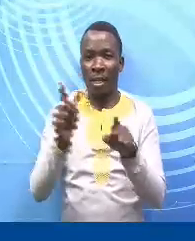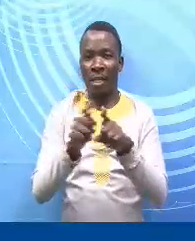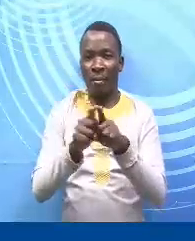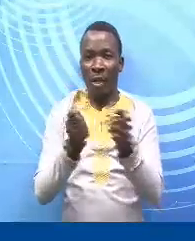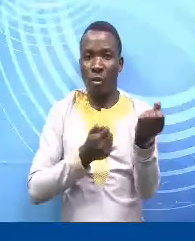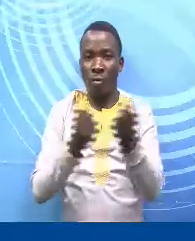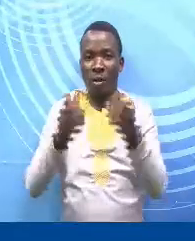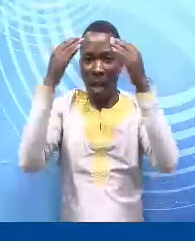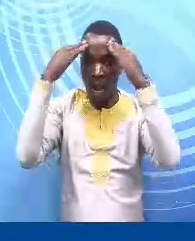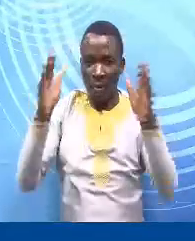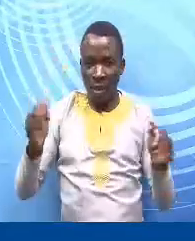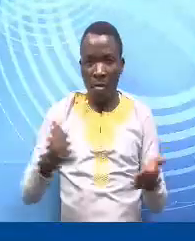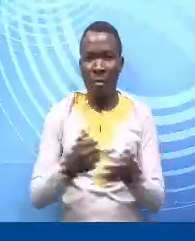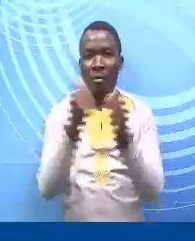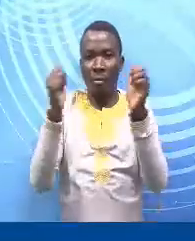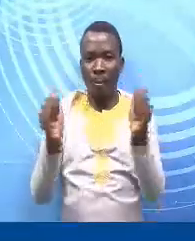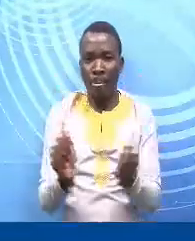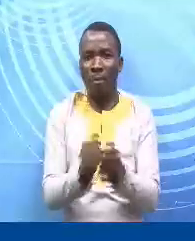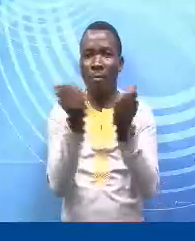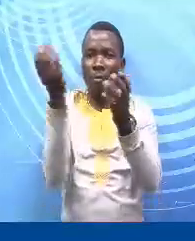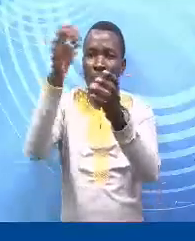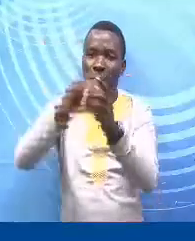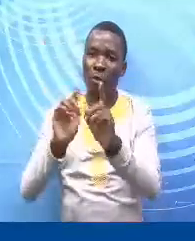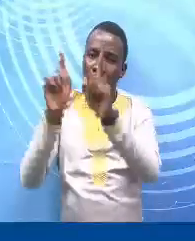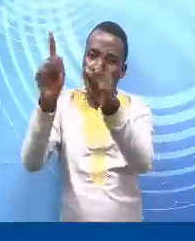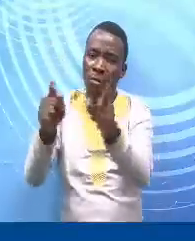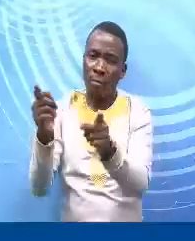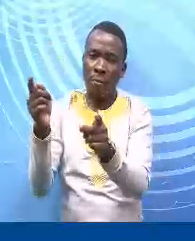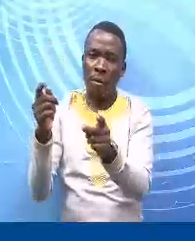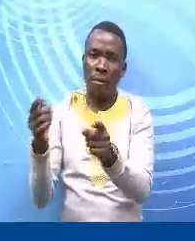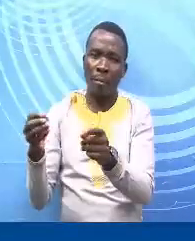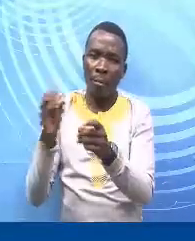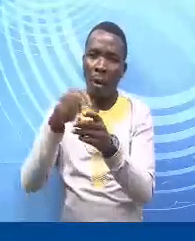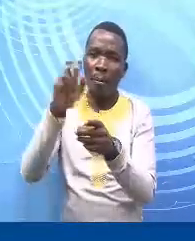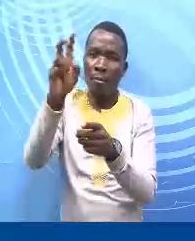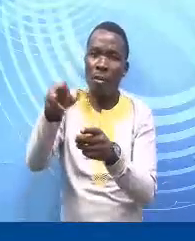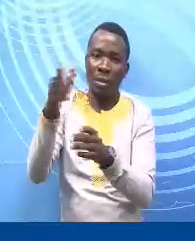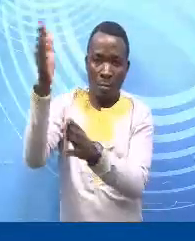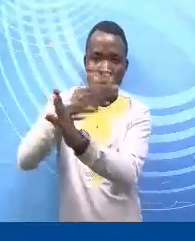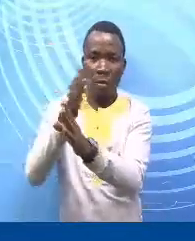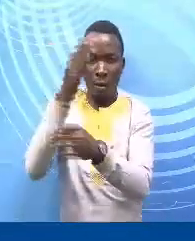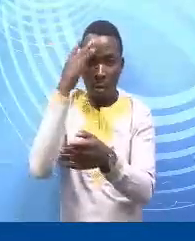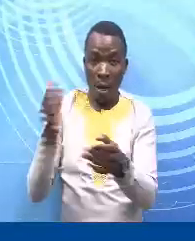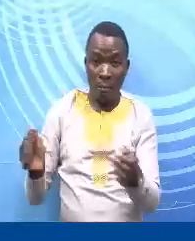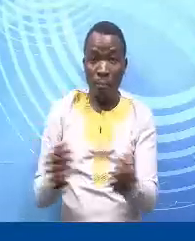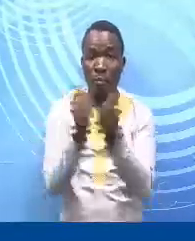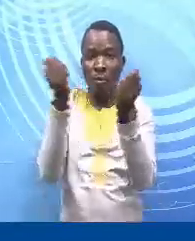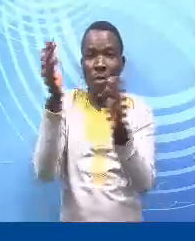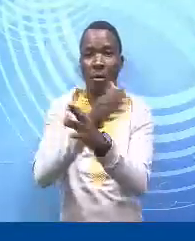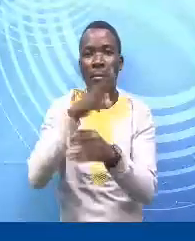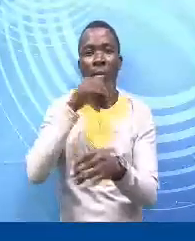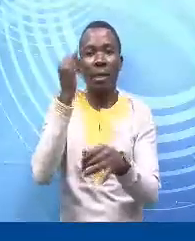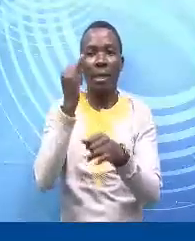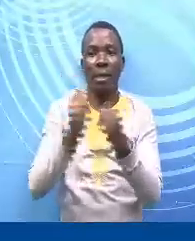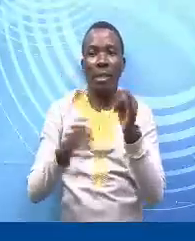ko yamugonze, akamutwara ikamujugunya ku ruhande bitewe n'uko imodoka igonze ku ruhande. Uyu musore yamaze